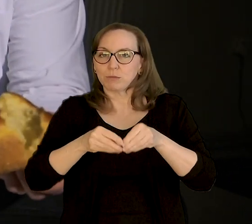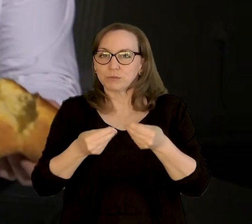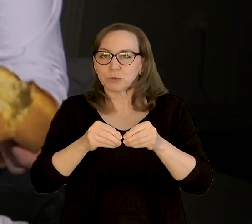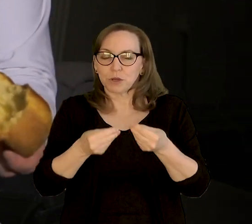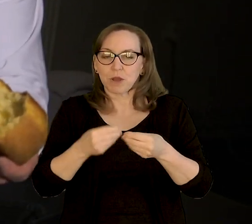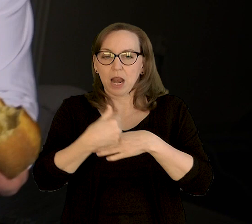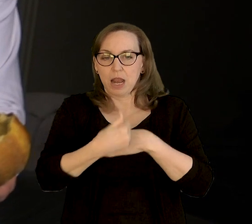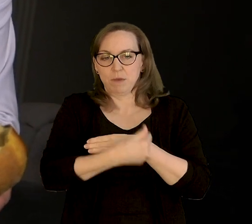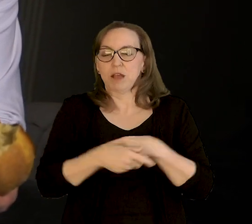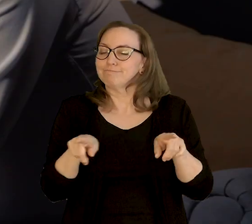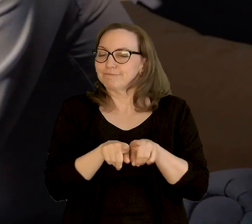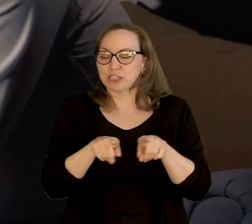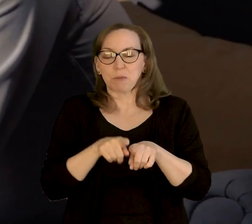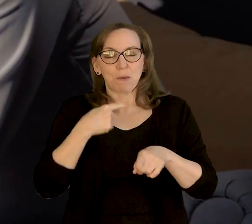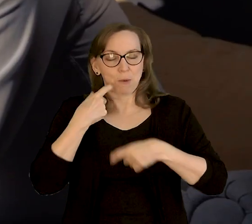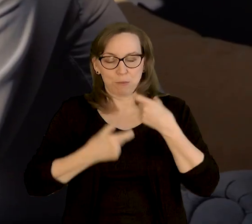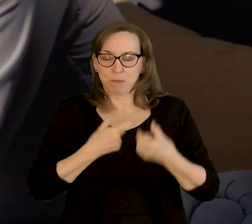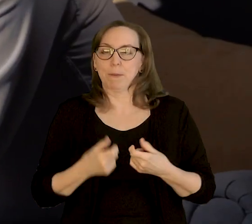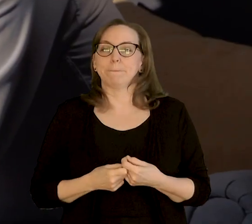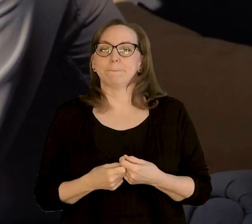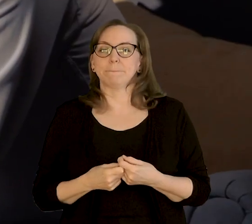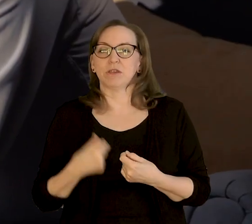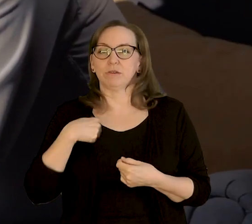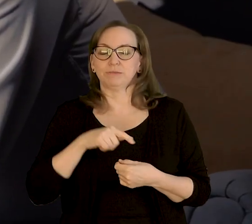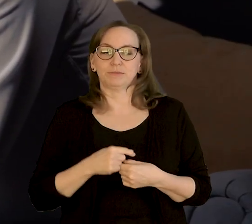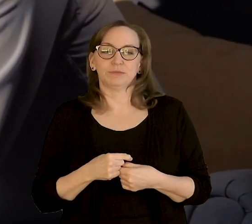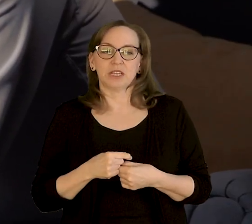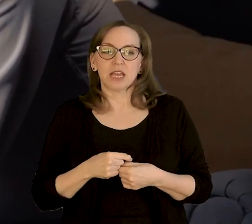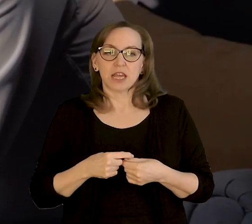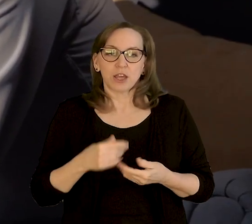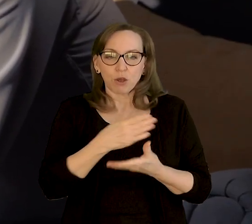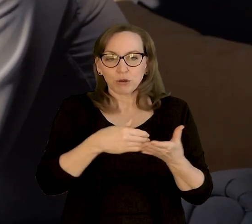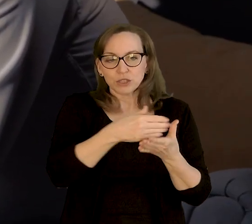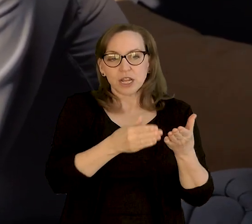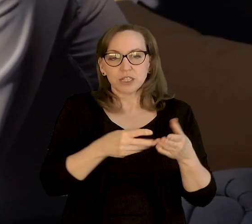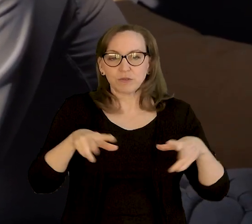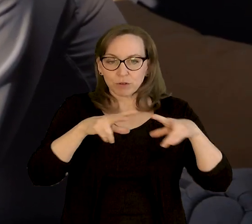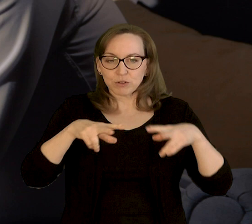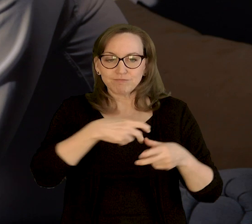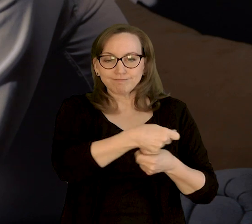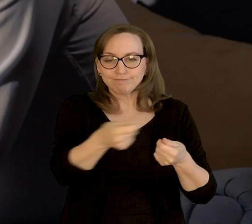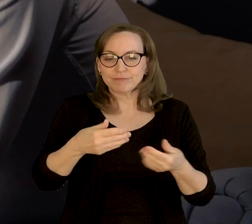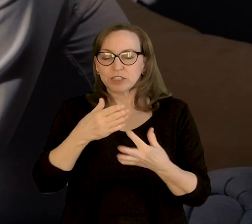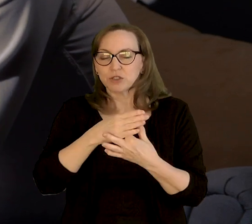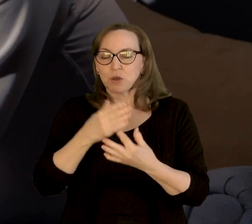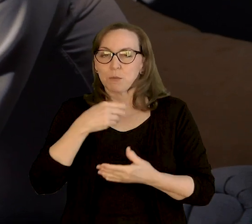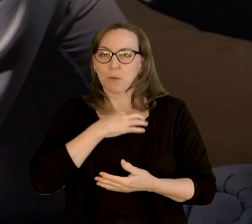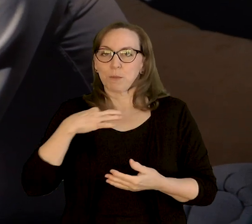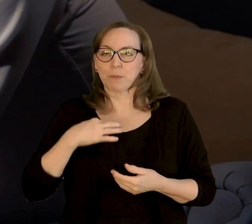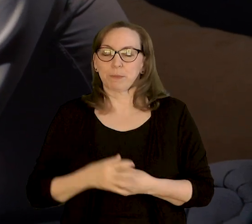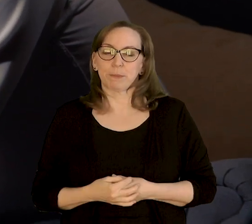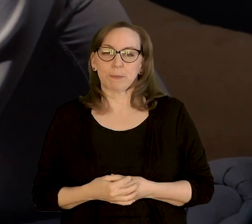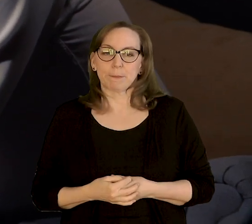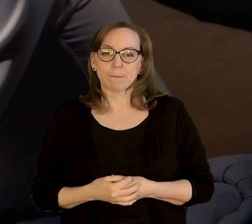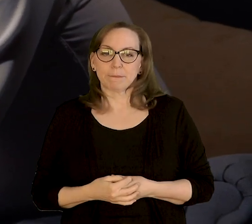przełamujemy. I będziemy go w gronie rodzinnym rozdzielać między siebie. Zachęcam.